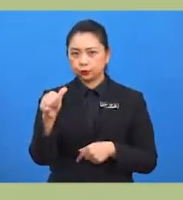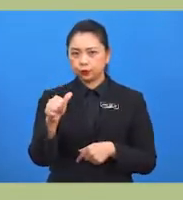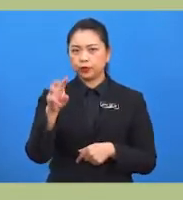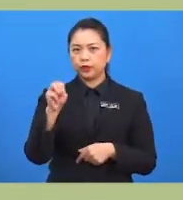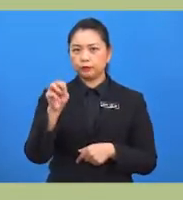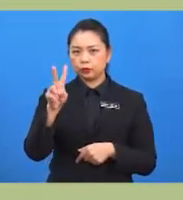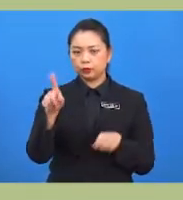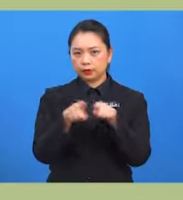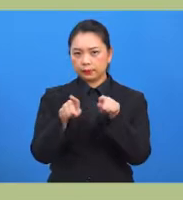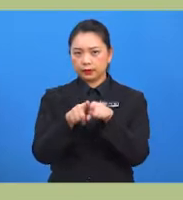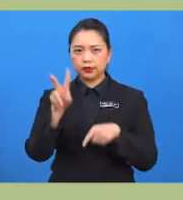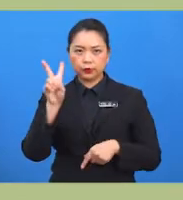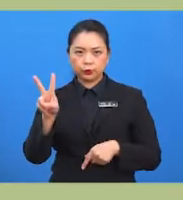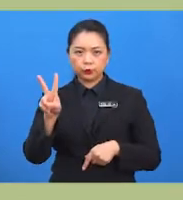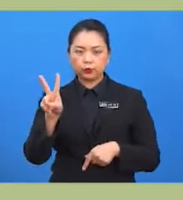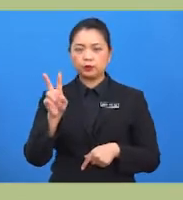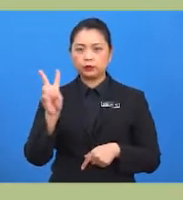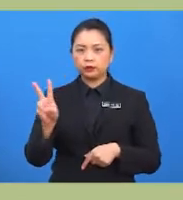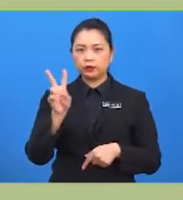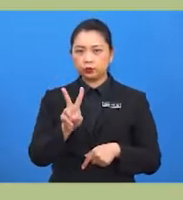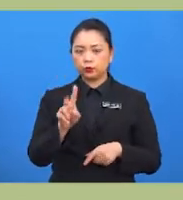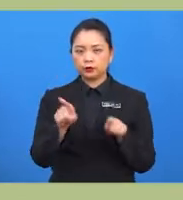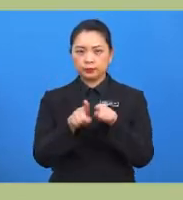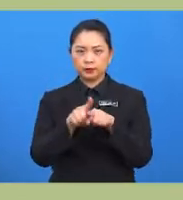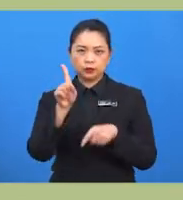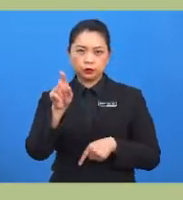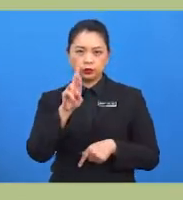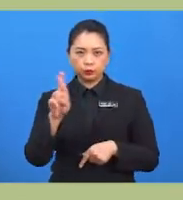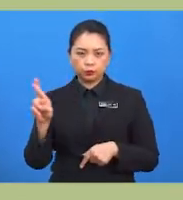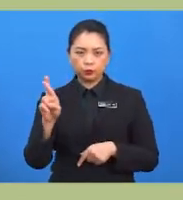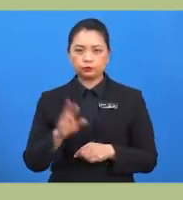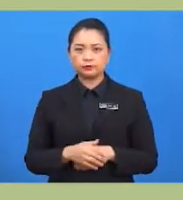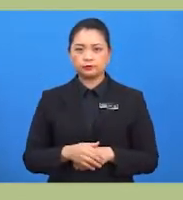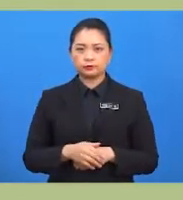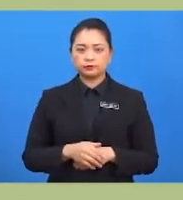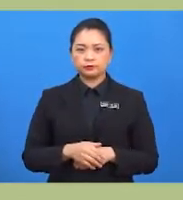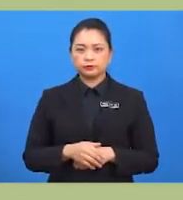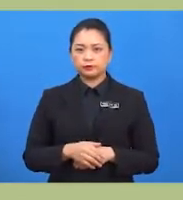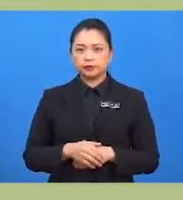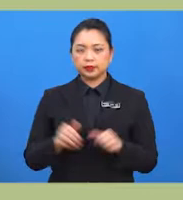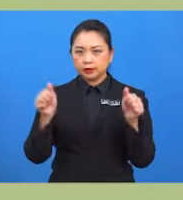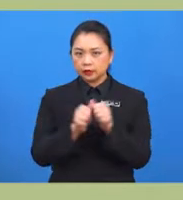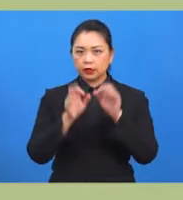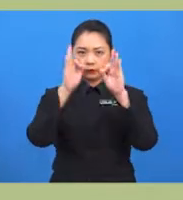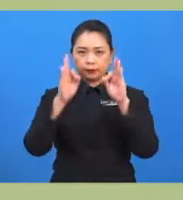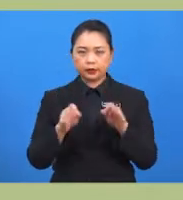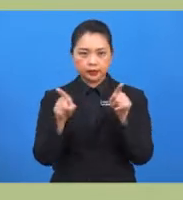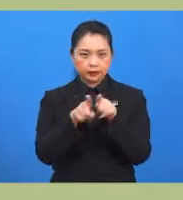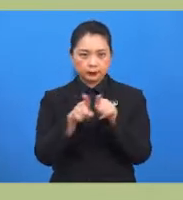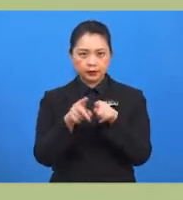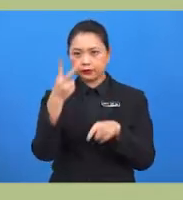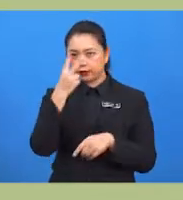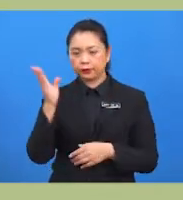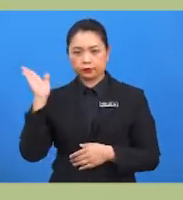biduan = 1060 samaan pencairan m1di 1 =